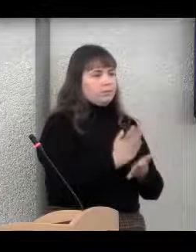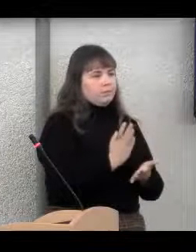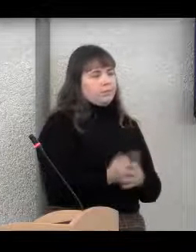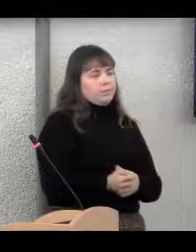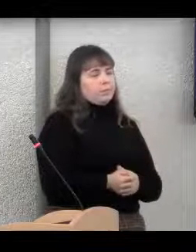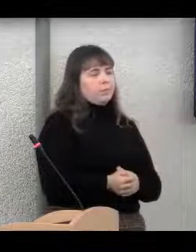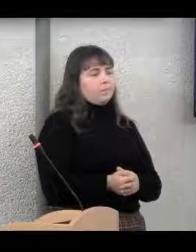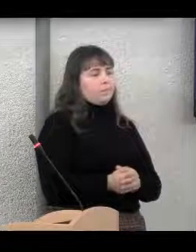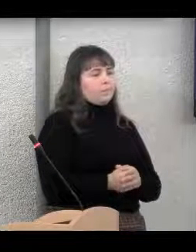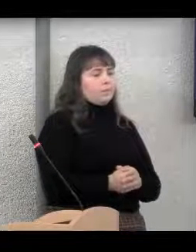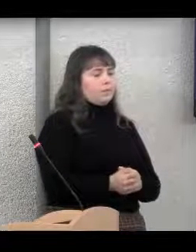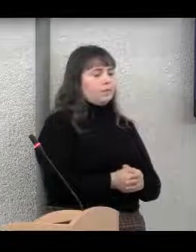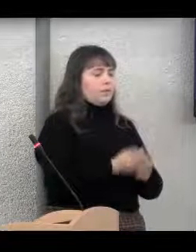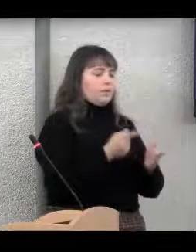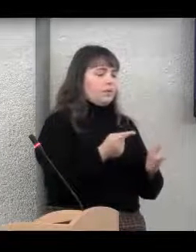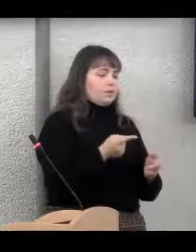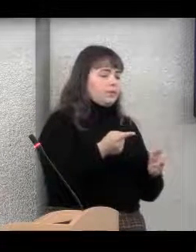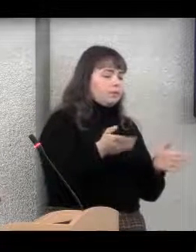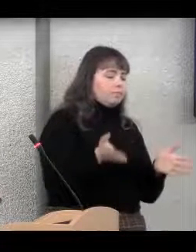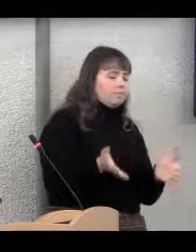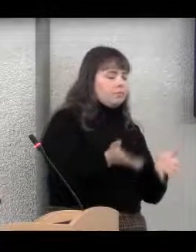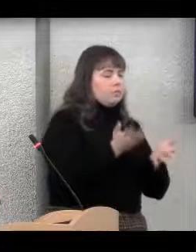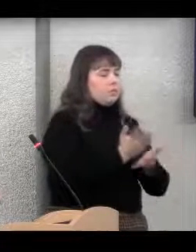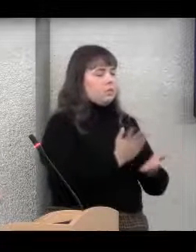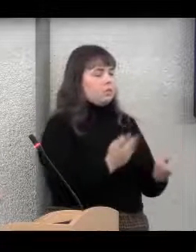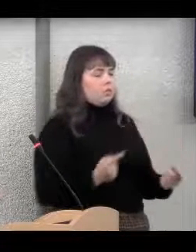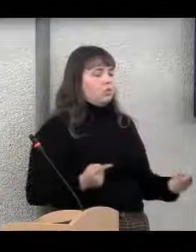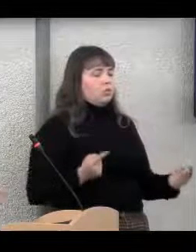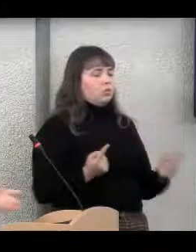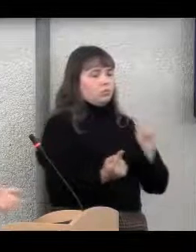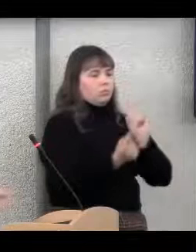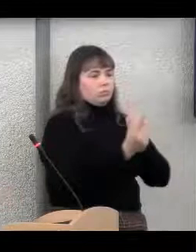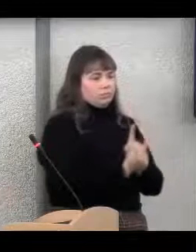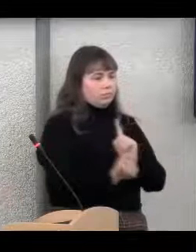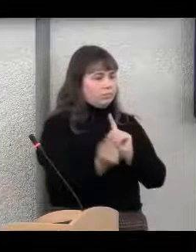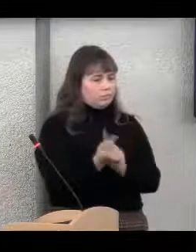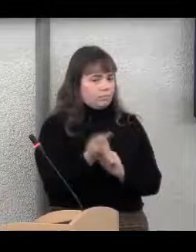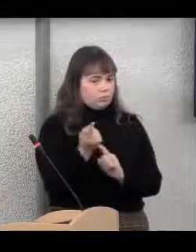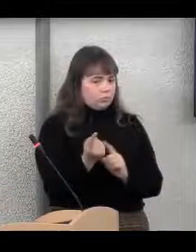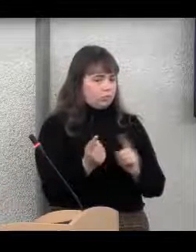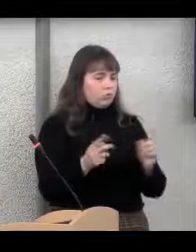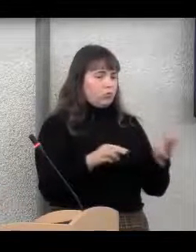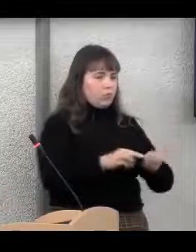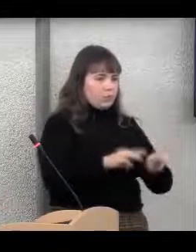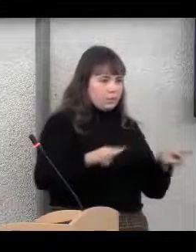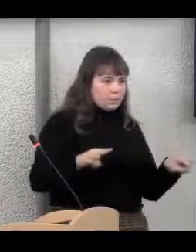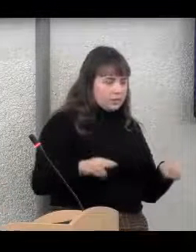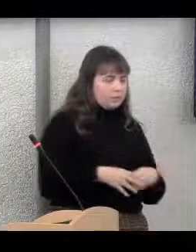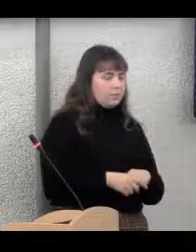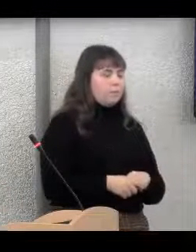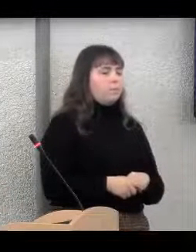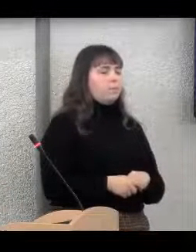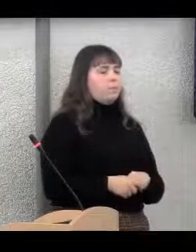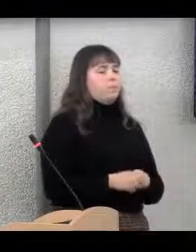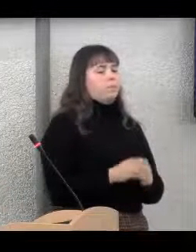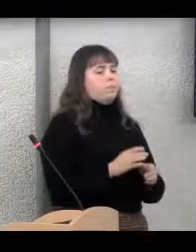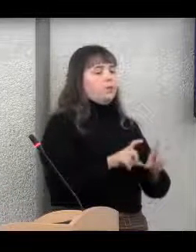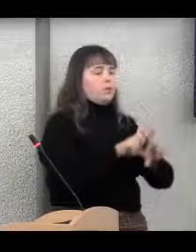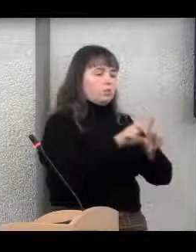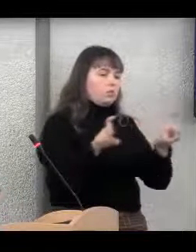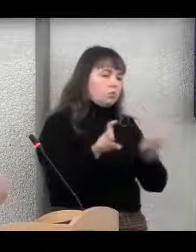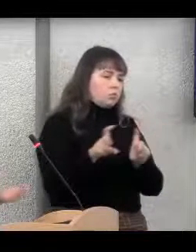inicijavome susitikimų ciklą tarp šių dviejų ministerijų ir taip pat atlikome suorganizavimo mokymus institucijoms,